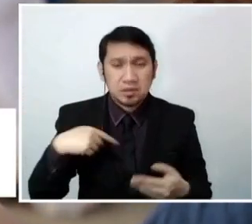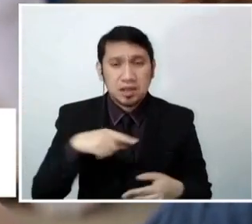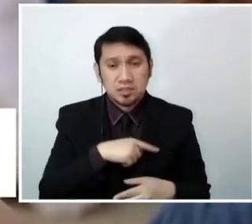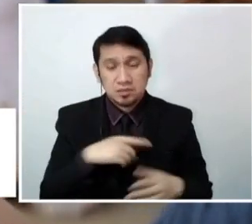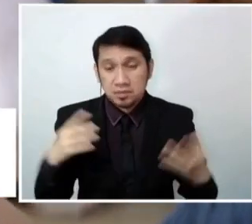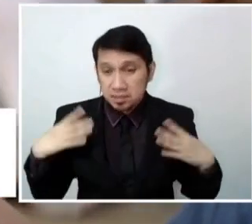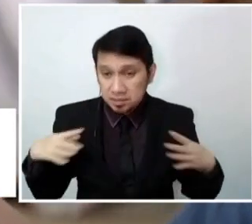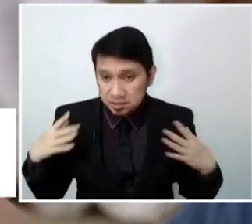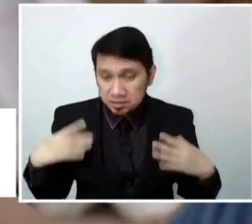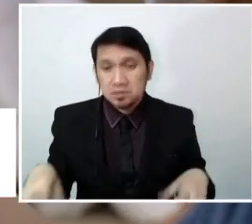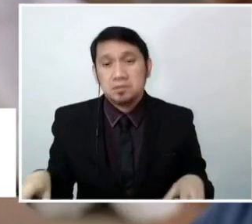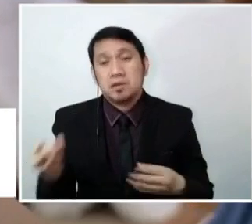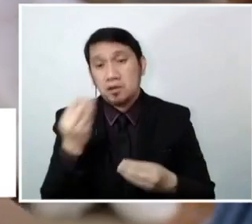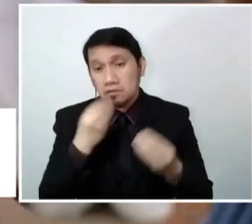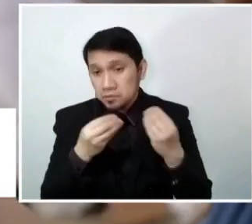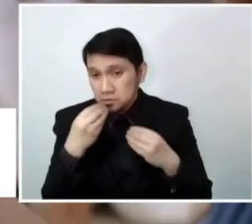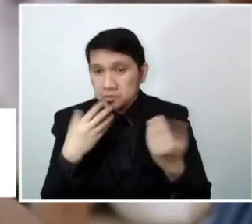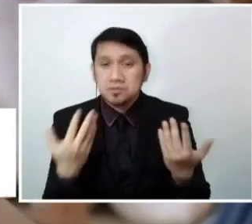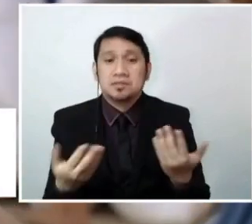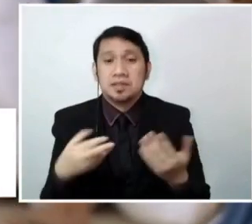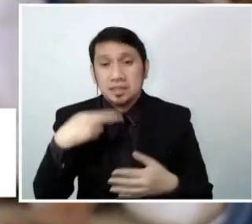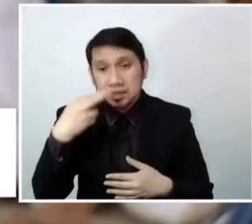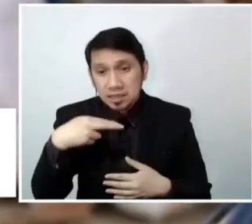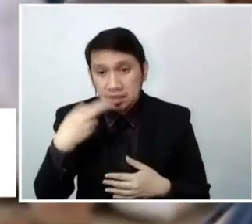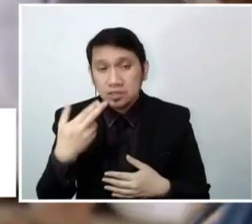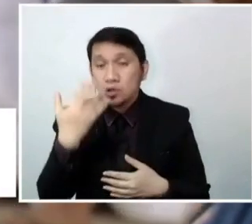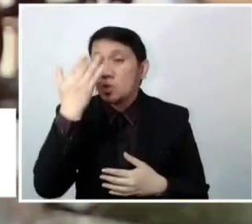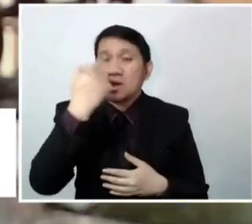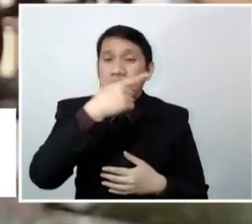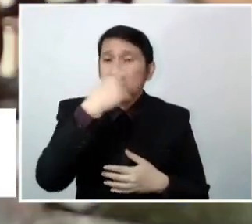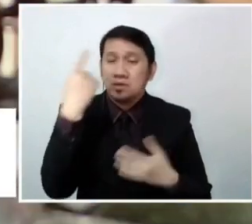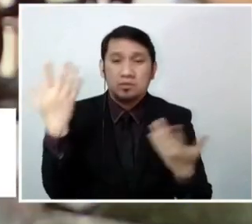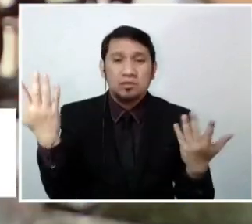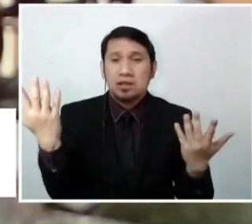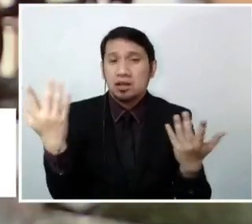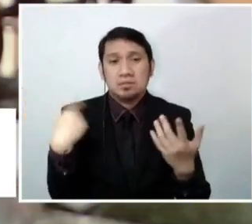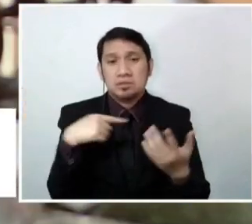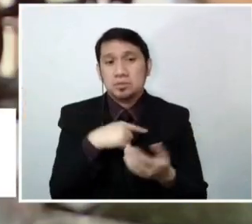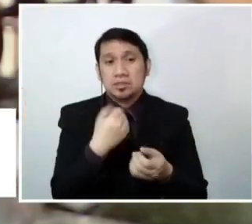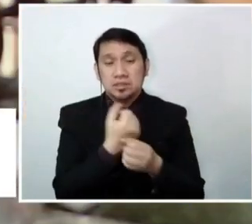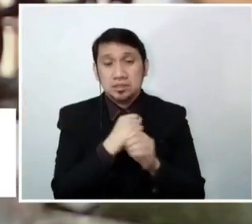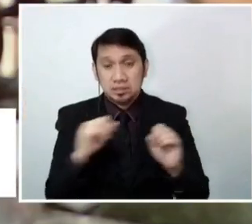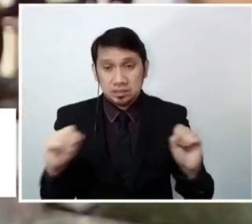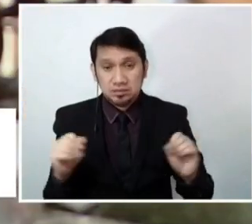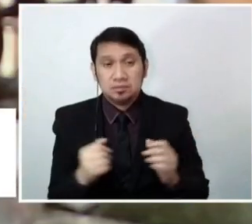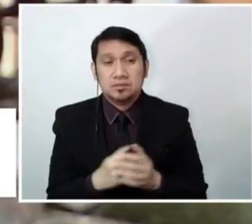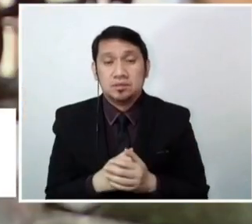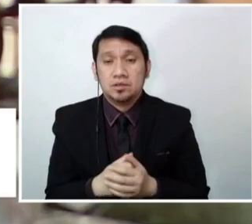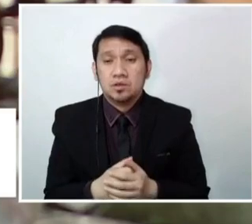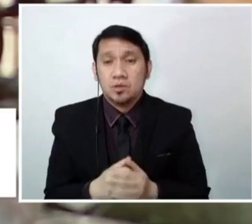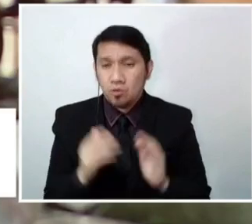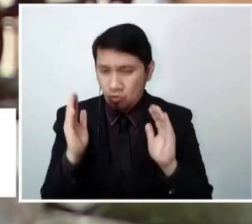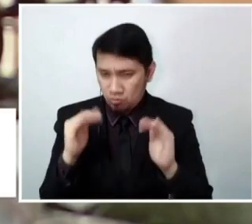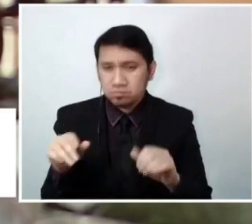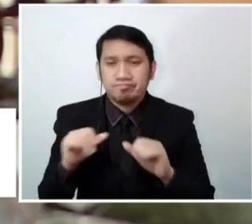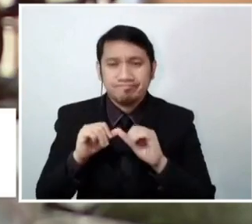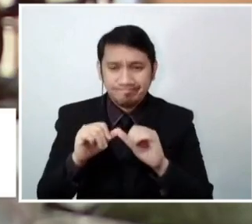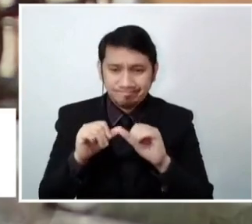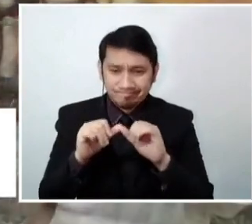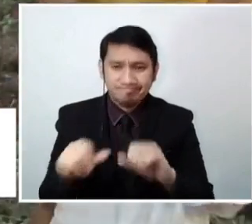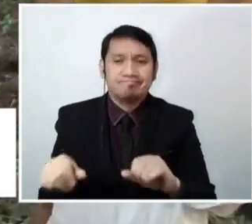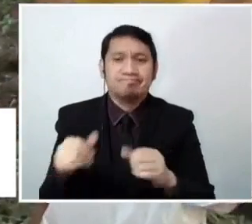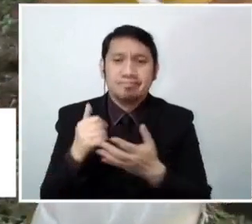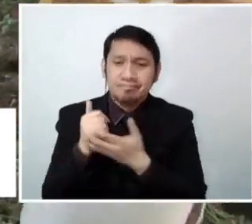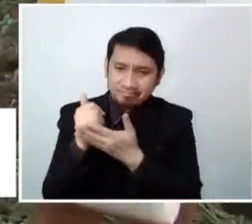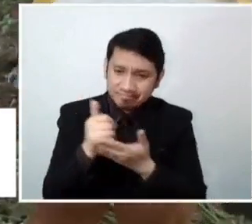mga groceries, bigas. Kasi halos wala kaming naisalba. Na po, huwag po kayo mag-agsawang tumulong sa mga